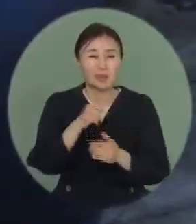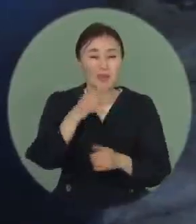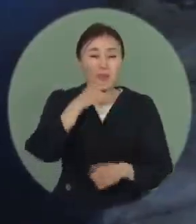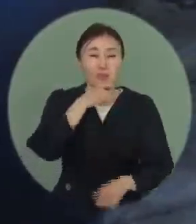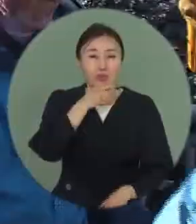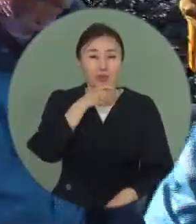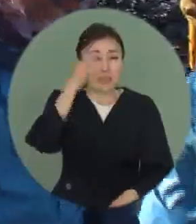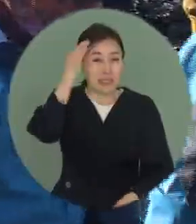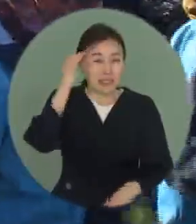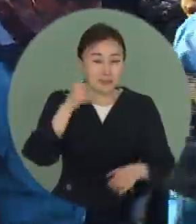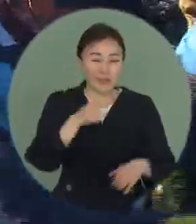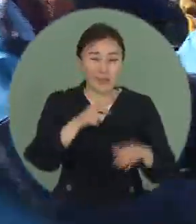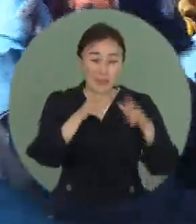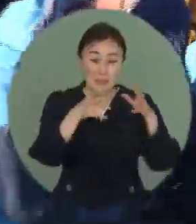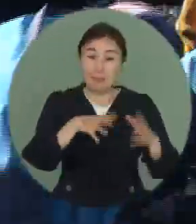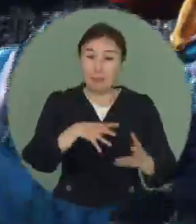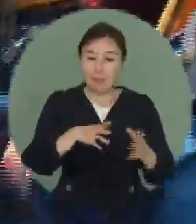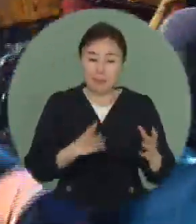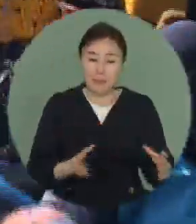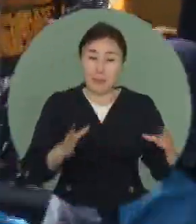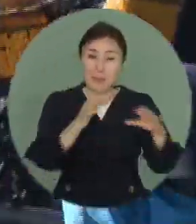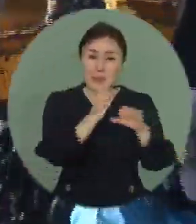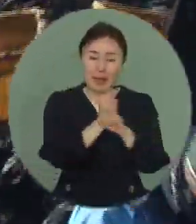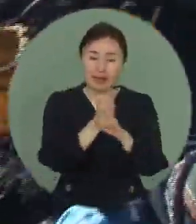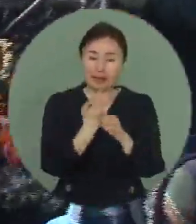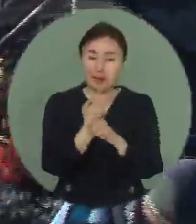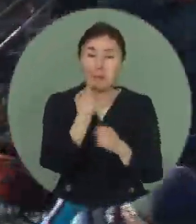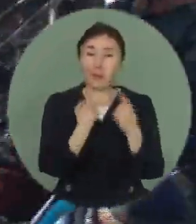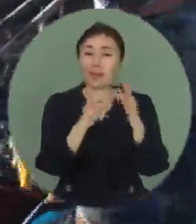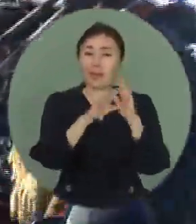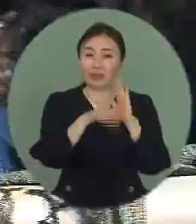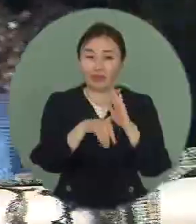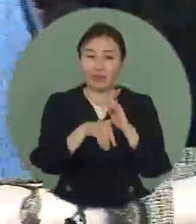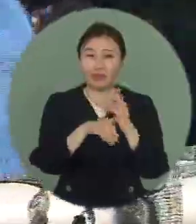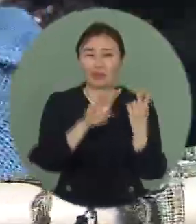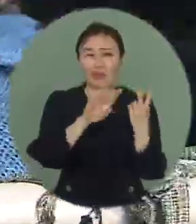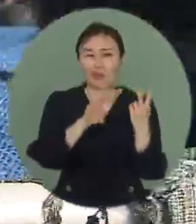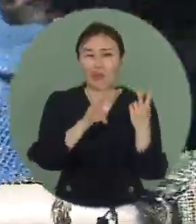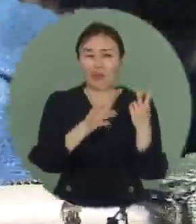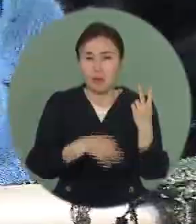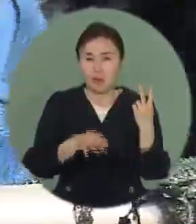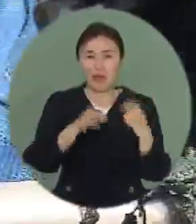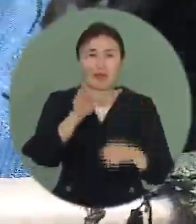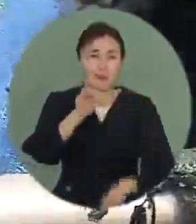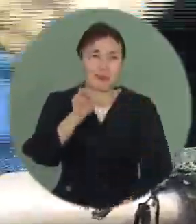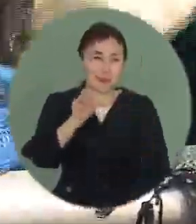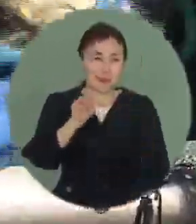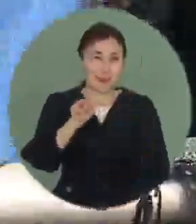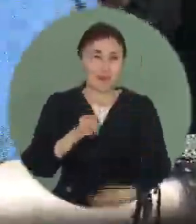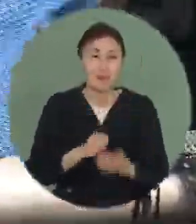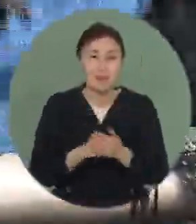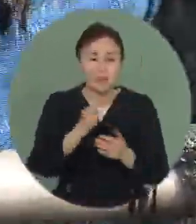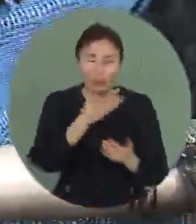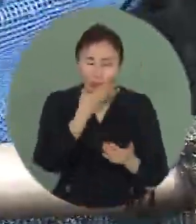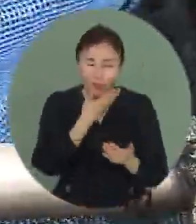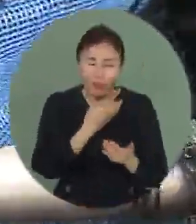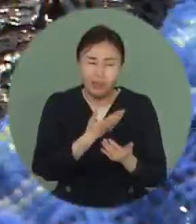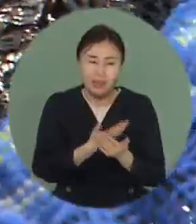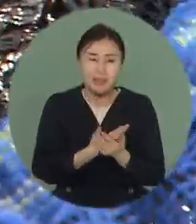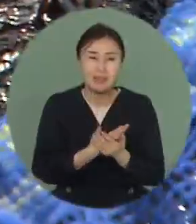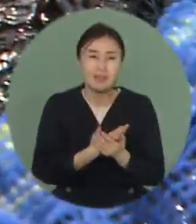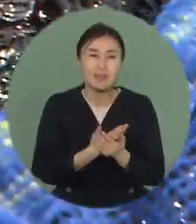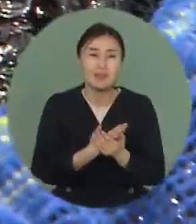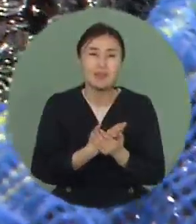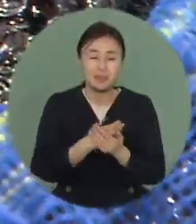물김 120kg 한 망은 지난해보다 두 배 이상 뛴 30만 원을 훌쩍 넘어서는 등 귀하신 물건이 되고